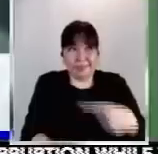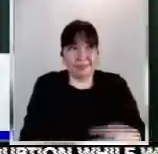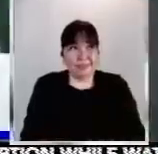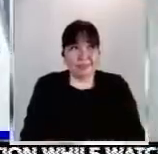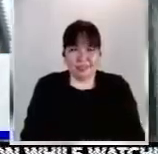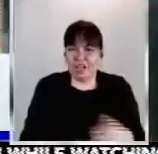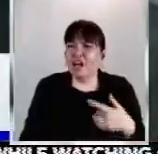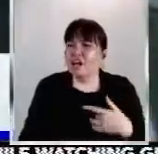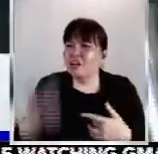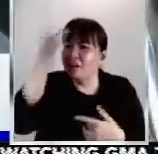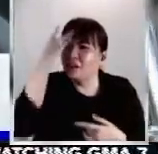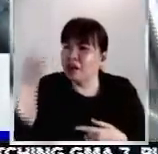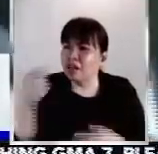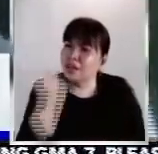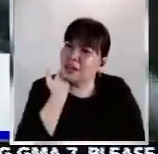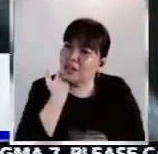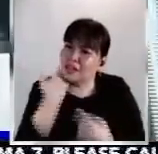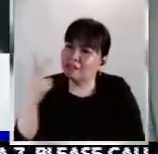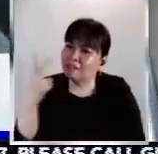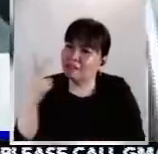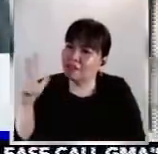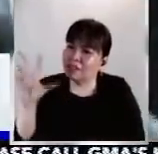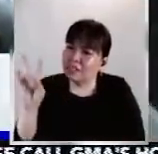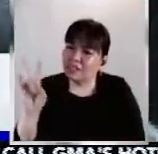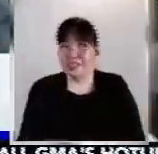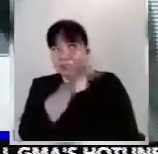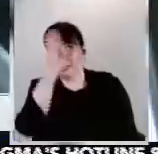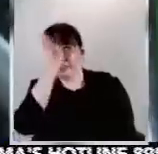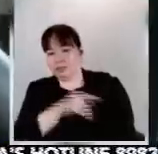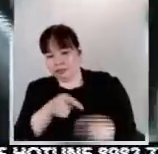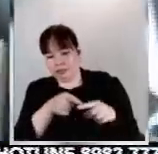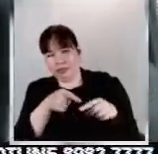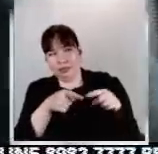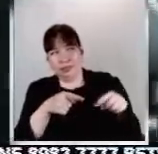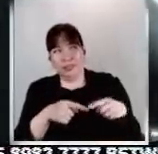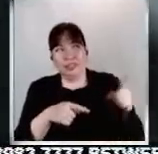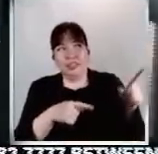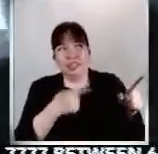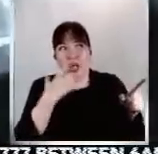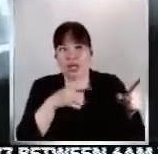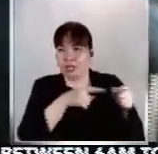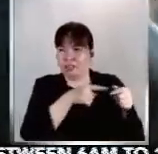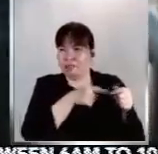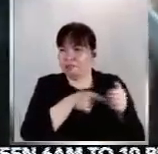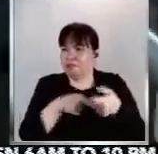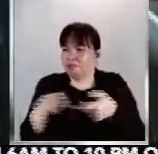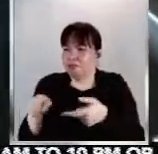Grabe naman. 37. Ama ba yan? Oo, ano? Okay, sa akin. Mainit kasi to, sir. Mainit. Oo. Oh, oh.